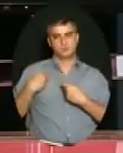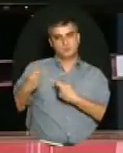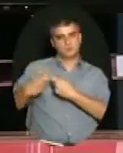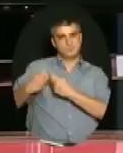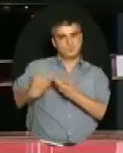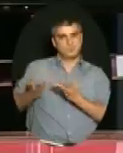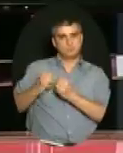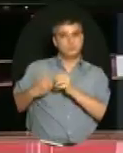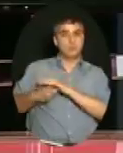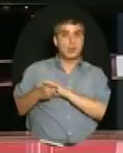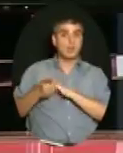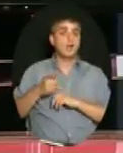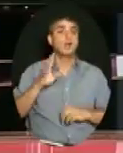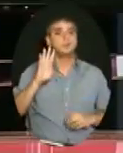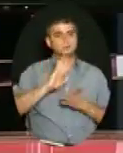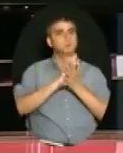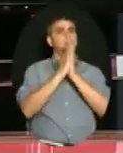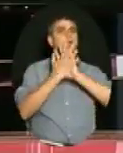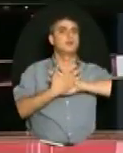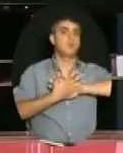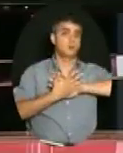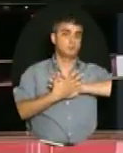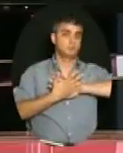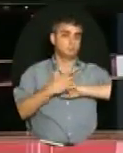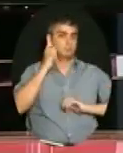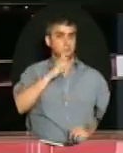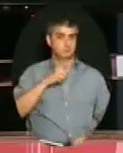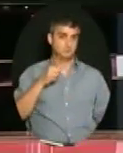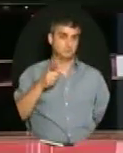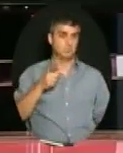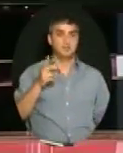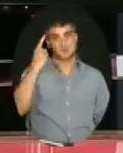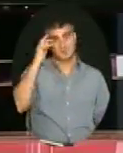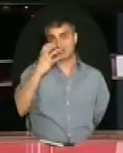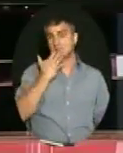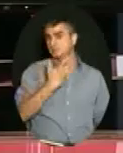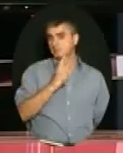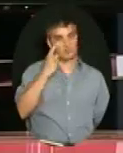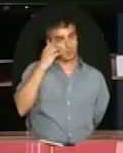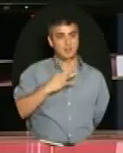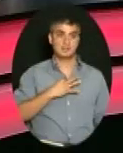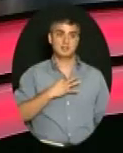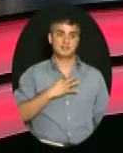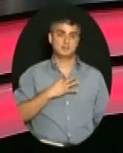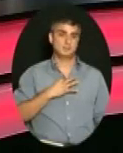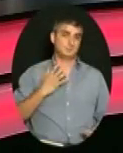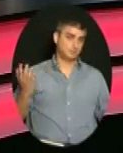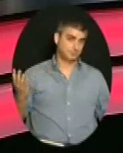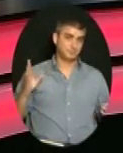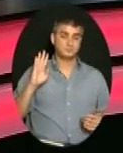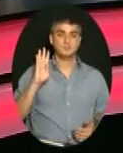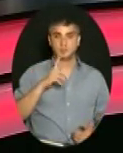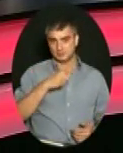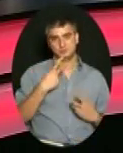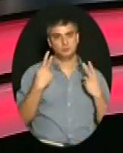לאופורטיוניזם, ברלוסקוניזם יכול להפוך, ובתרגום לעברית לדעת ניסים זאב, לא לדעתי,